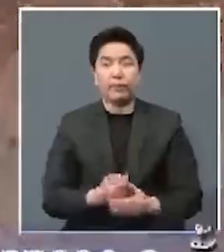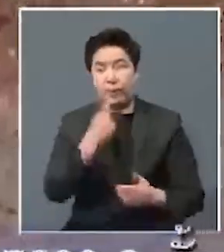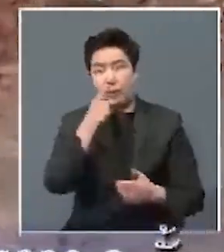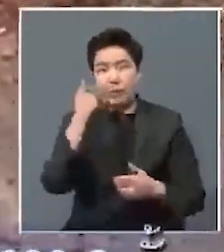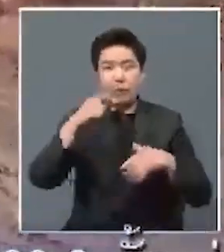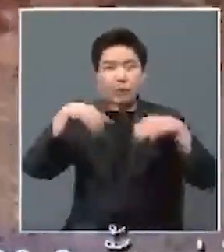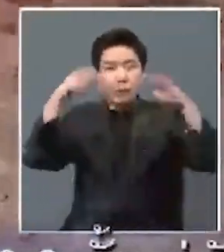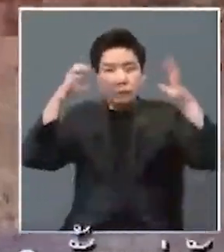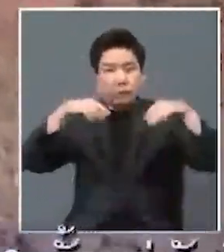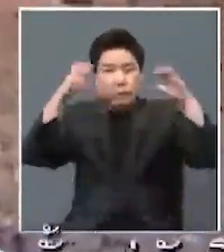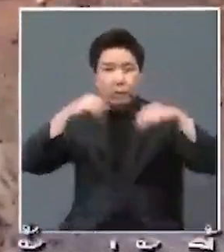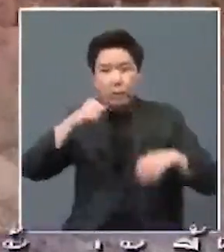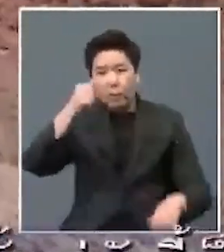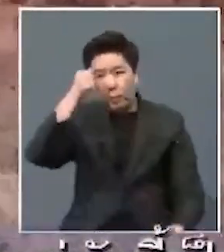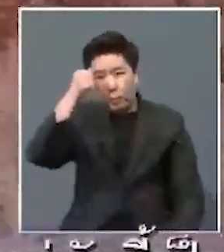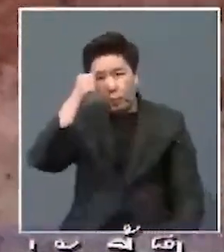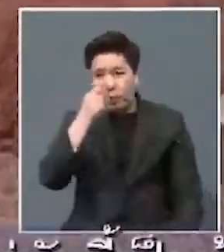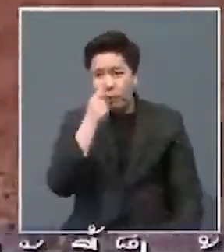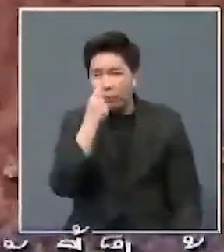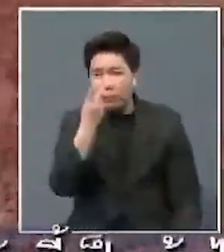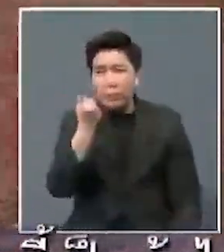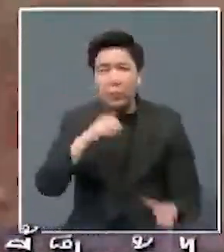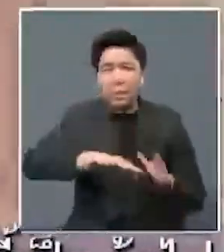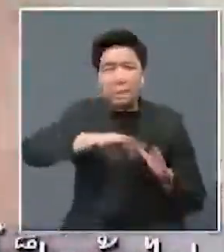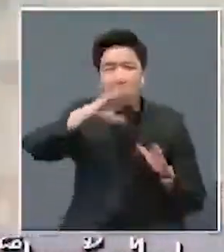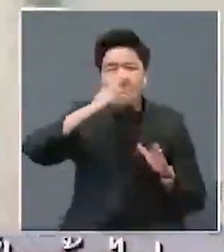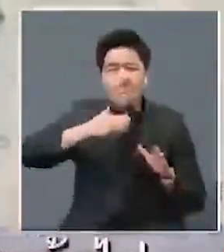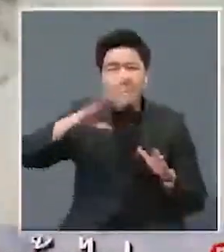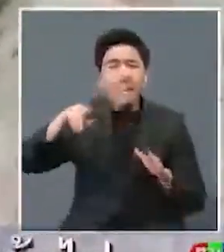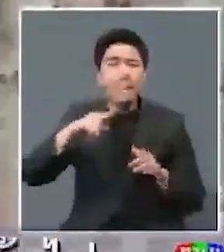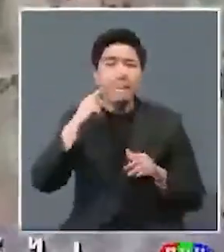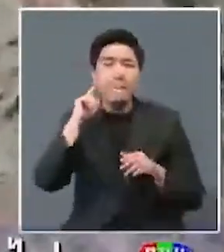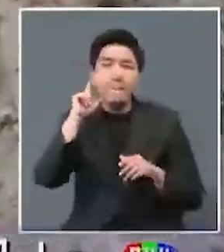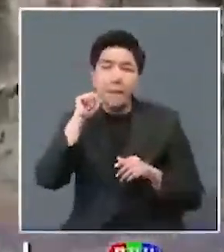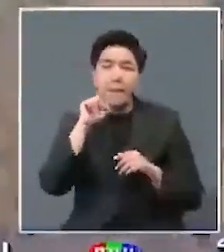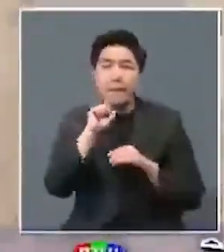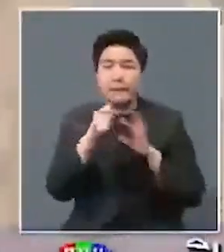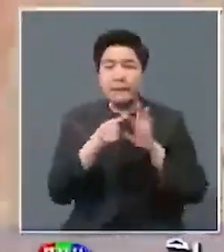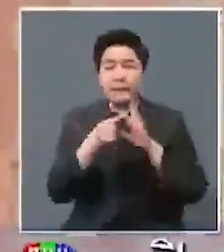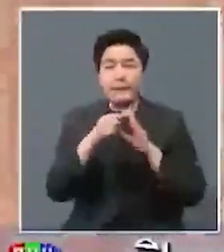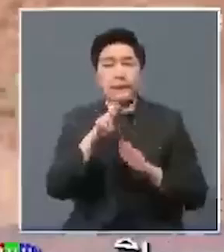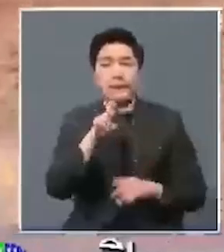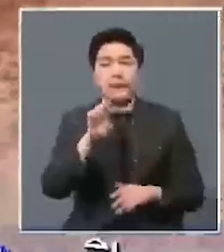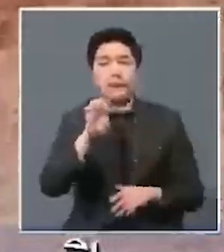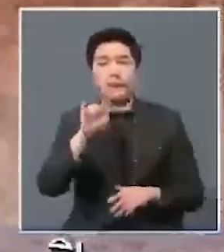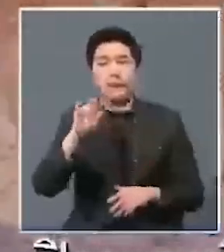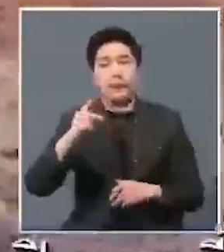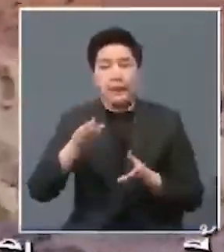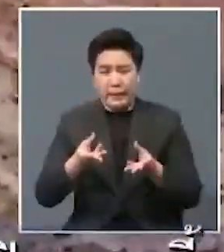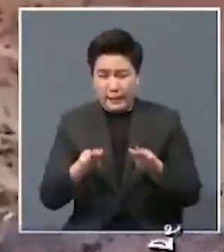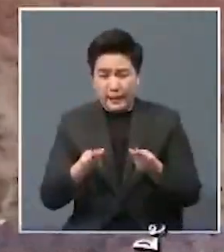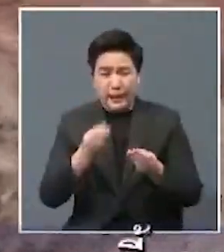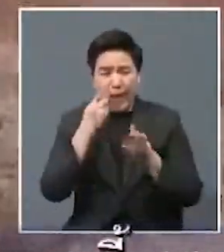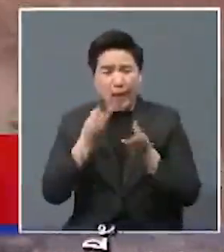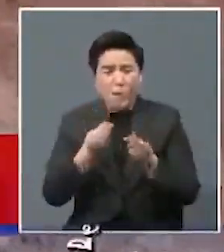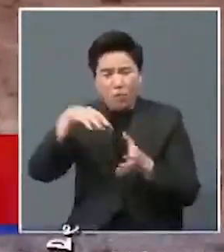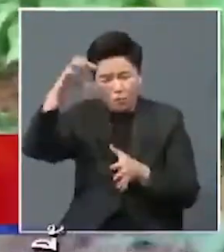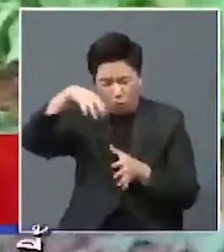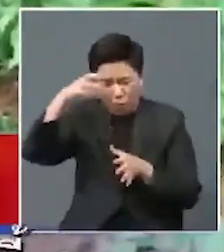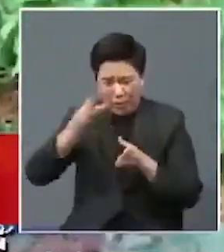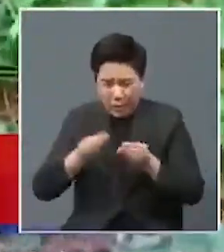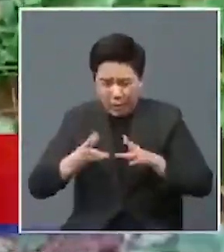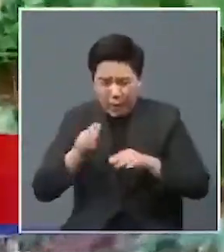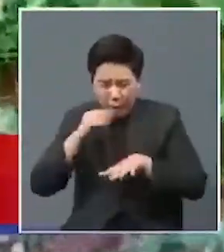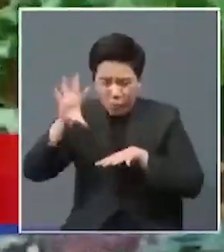จากฝนที่ตกต่อเนื่องนานหลายวันโดยเฉพาะในพื้นที่ป่าเขาในเขตอำเภอแม่เสรียงจังหวัดแม่ฮ่องสอนส่งผลให้ดินอุ้มน้ำไว้ไม่ไหวน